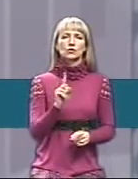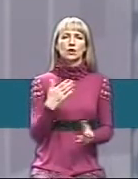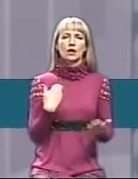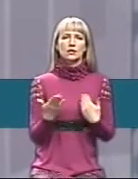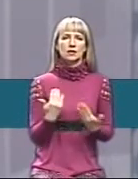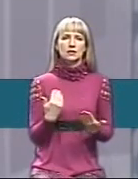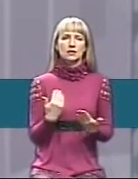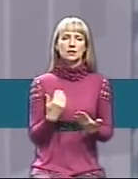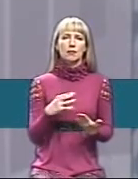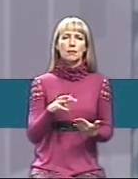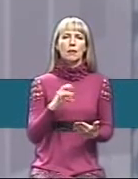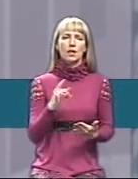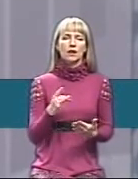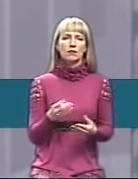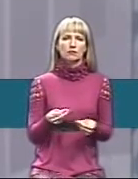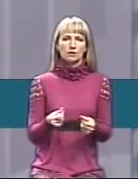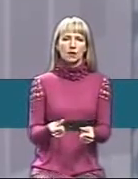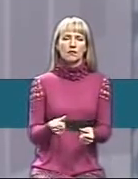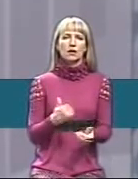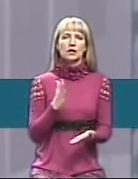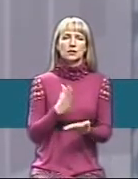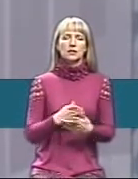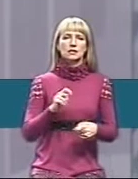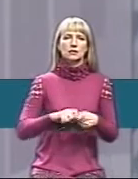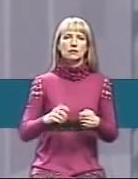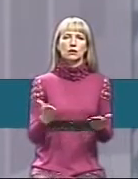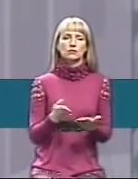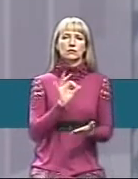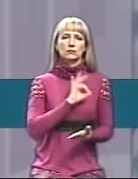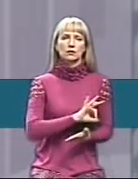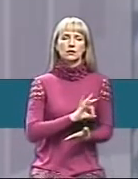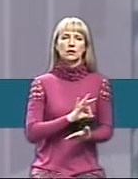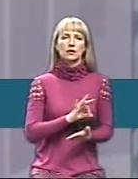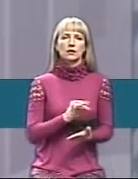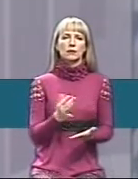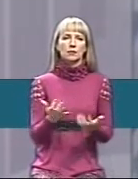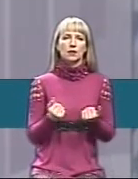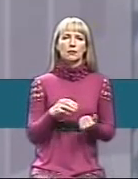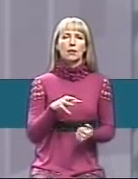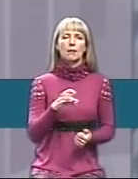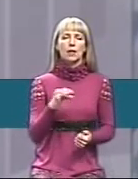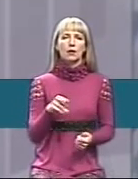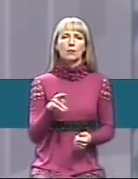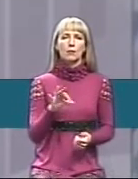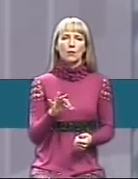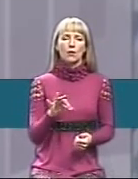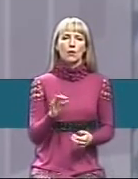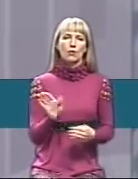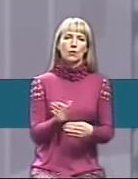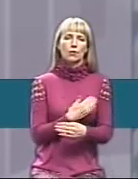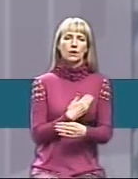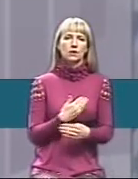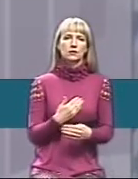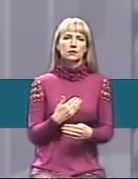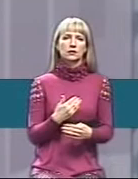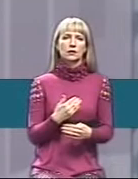касается мер воздействия, то я опять повторюсь, существуют инспекции, которые принимают меры по предотвращению как бы